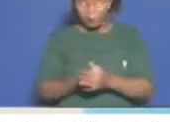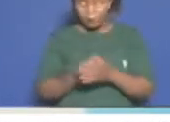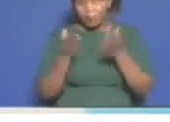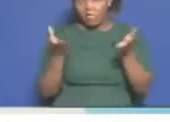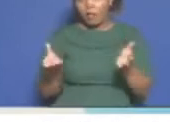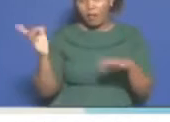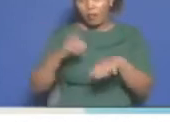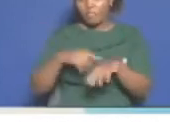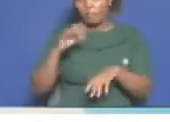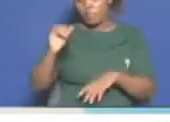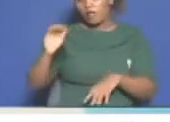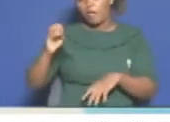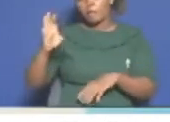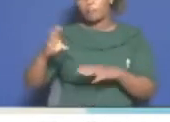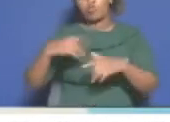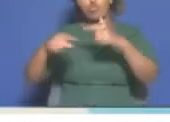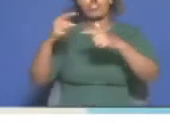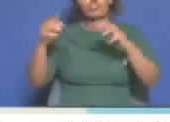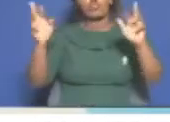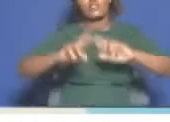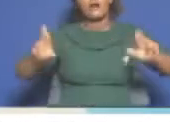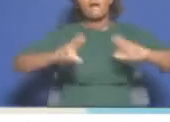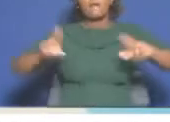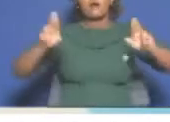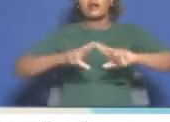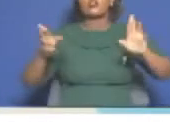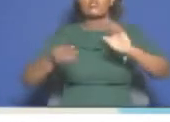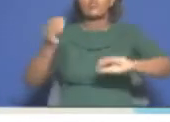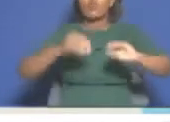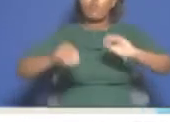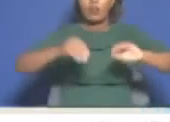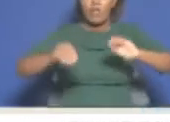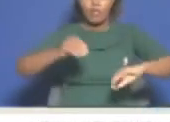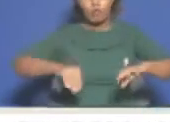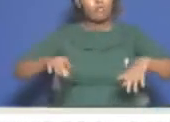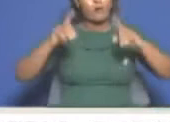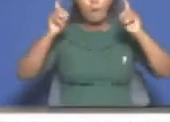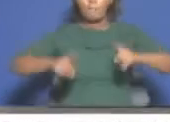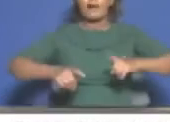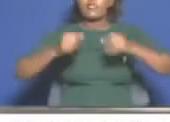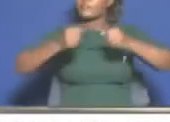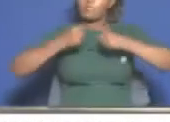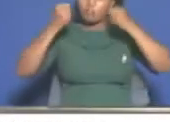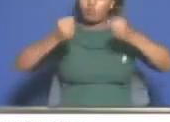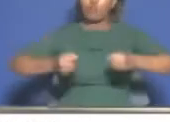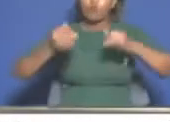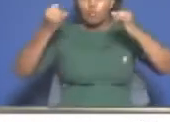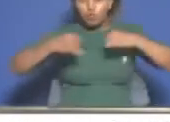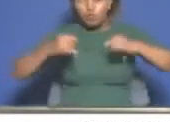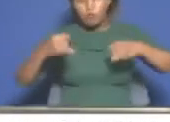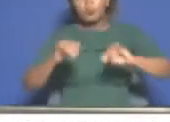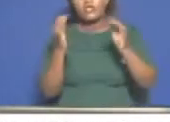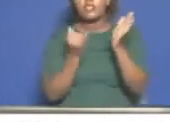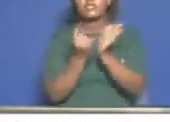wanaenda kutekeleza majukumu ya election katika uchaguzi unaokuja, ya kwamba waweze kusimama kidete kuimplement integrity test, ya